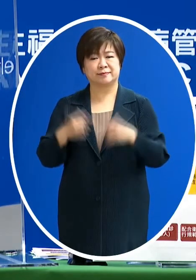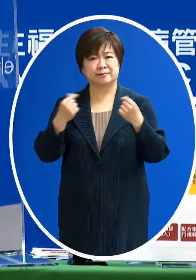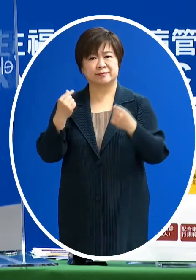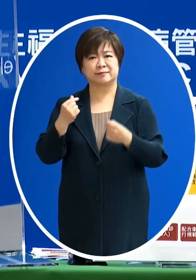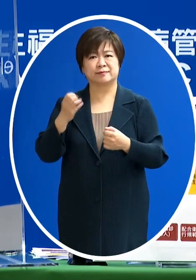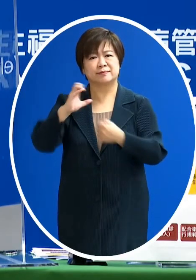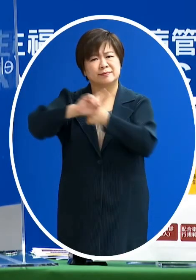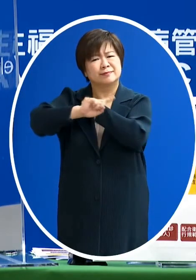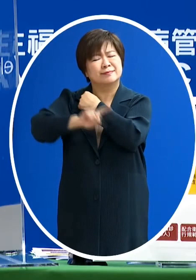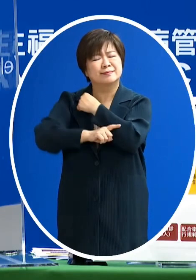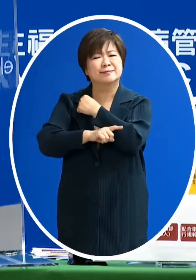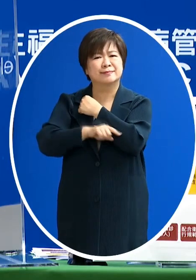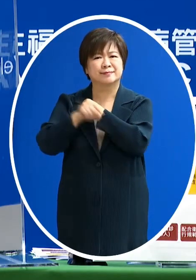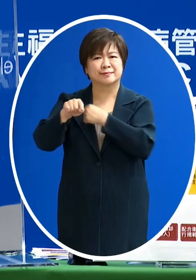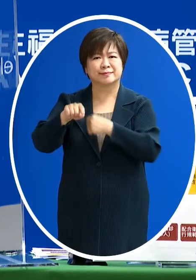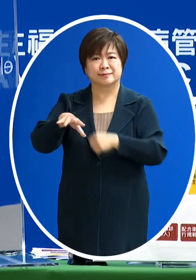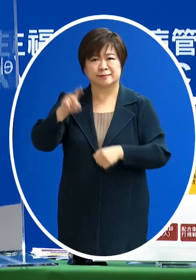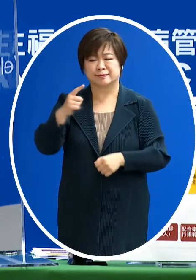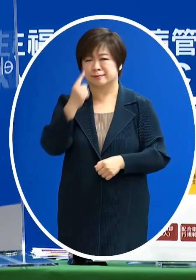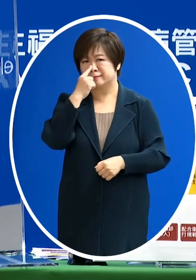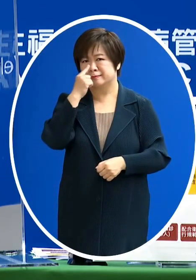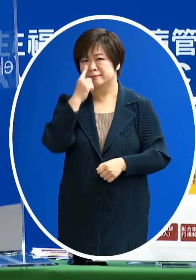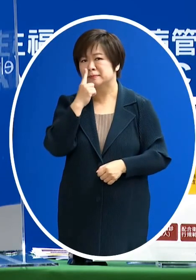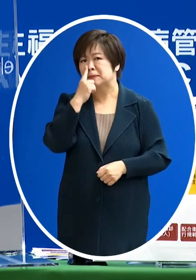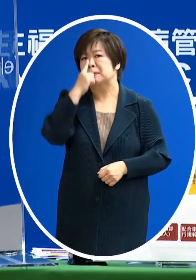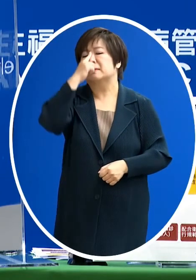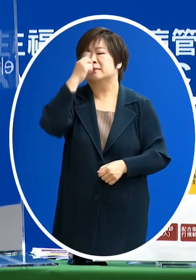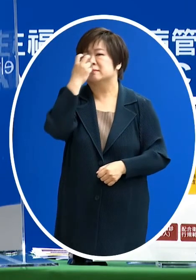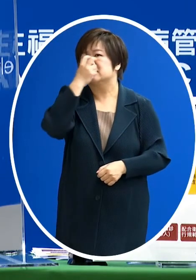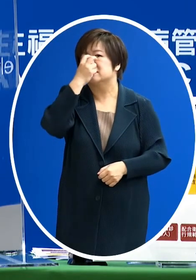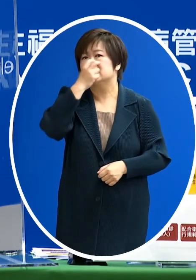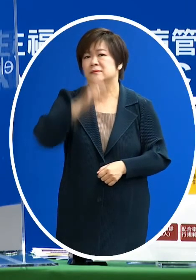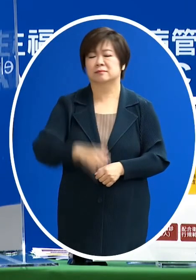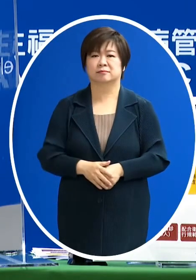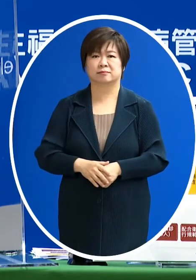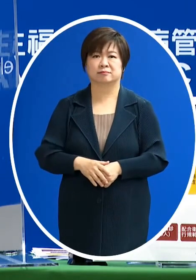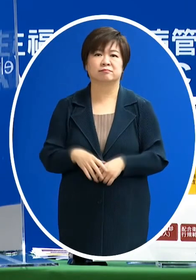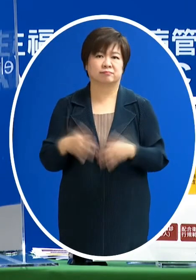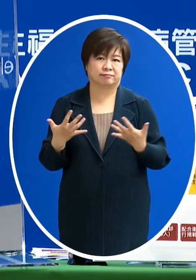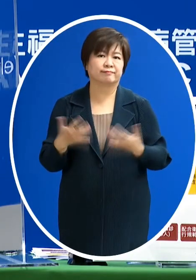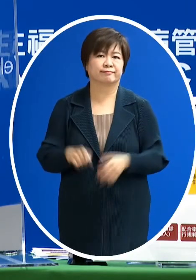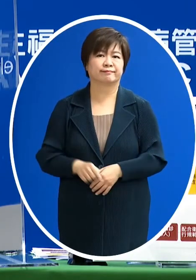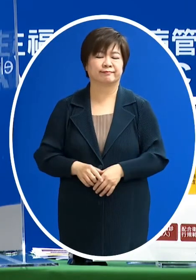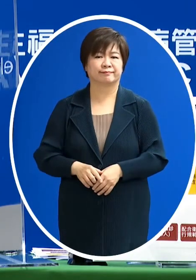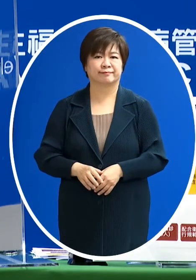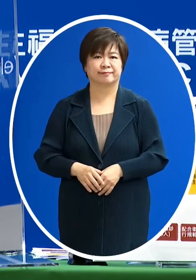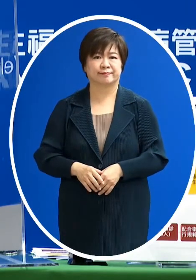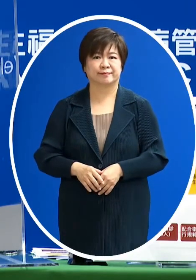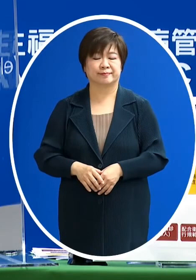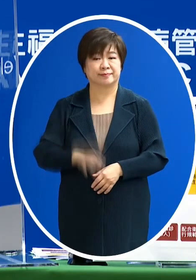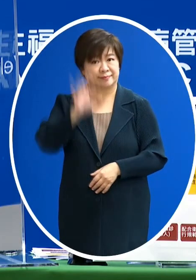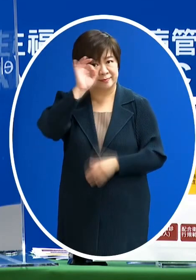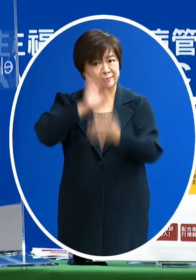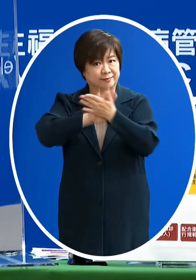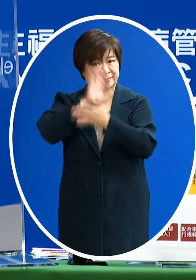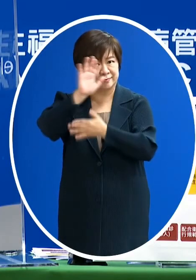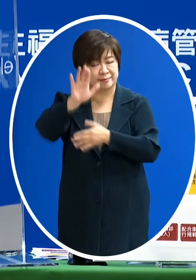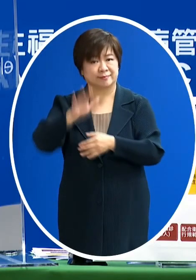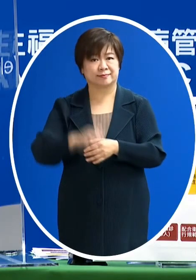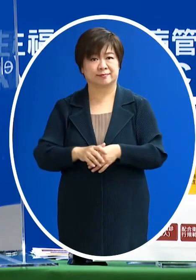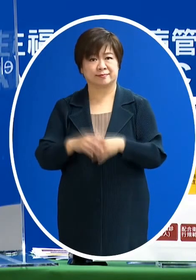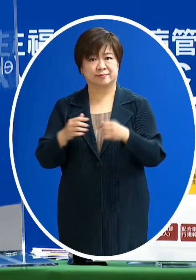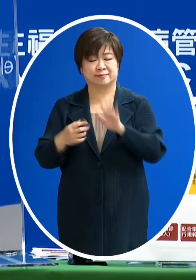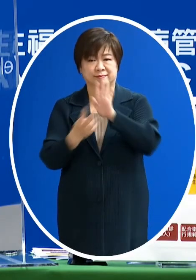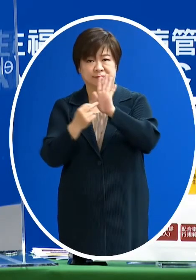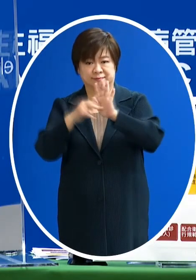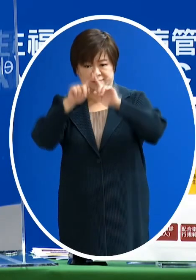适应的方式还是用这个鼻咽，所以在这一部分也只能这样子做。那当然随着未来这个访单或是这样